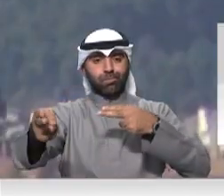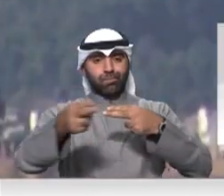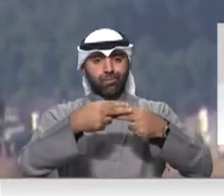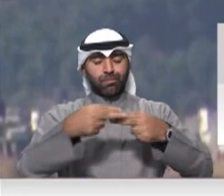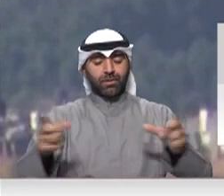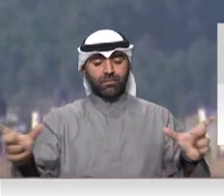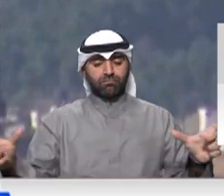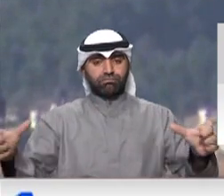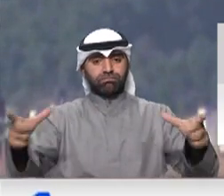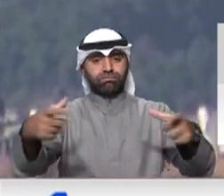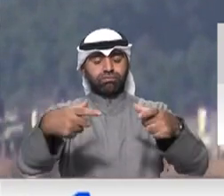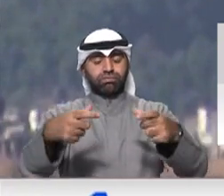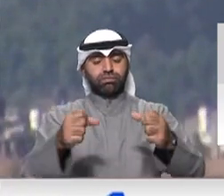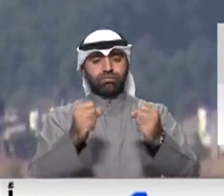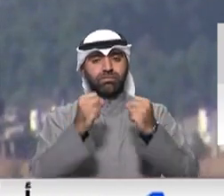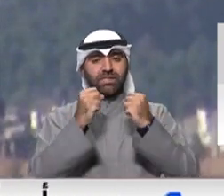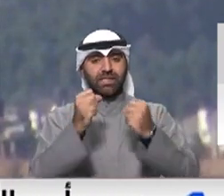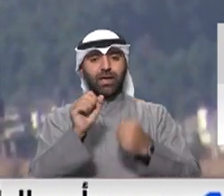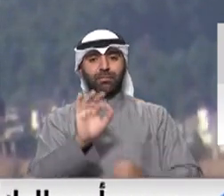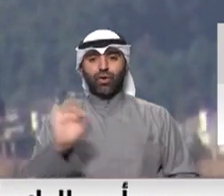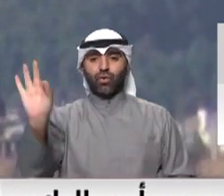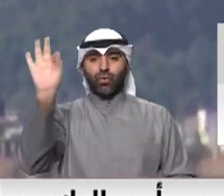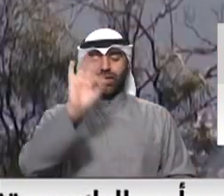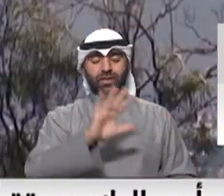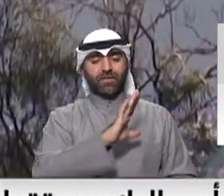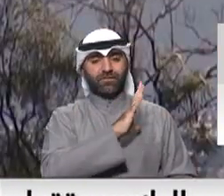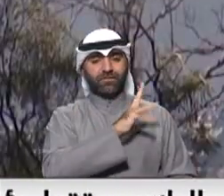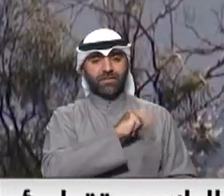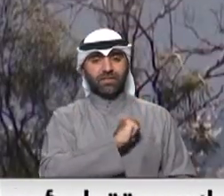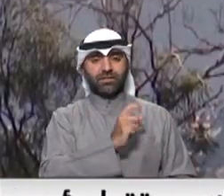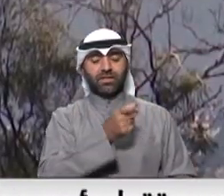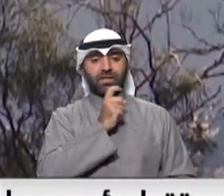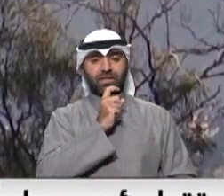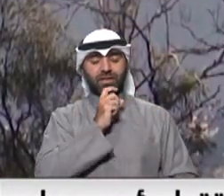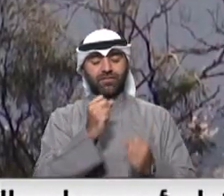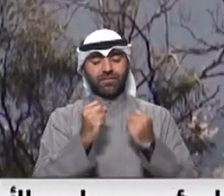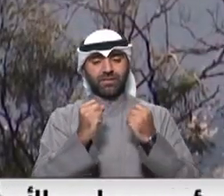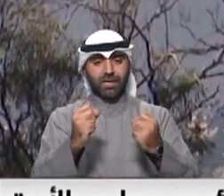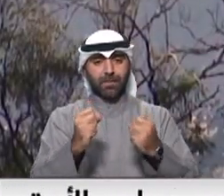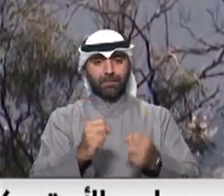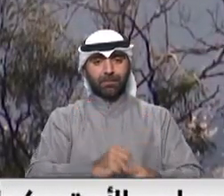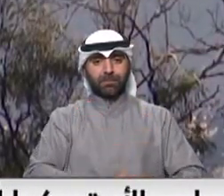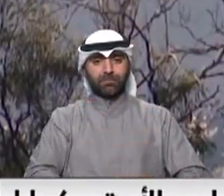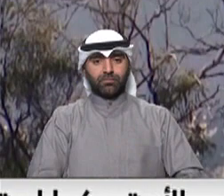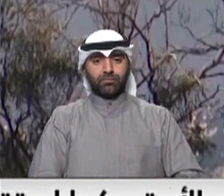المستمر والعمليات البريه للاحتلال في مناطق عده داخل